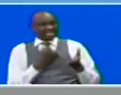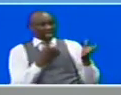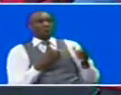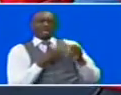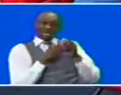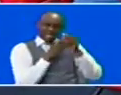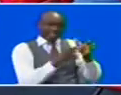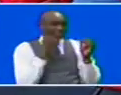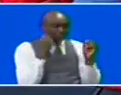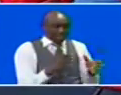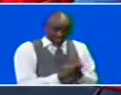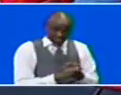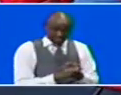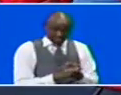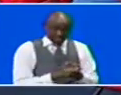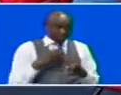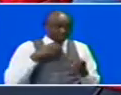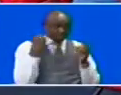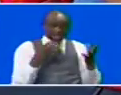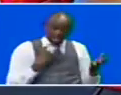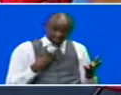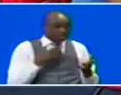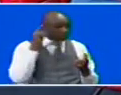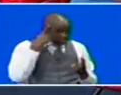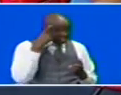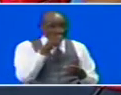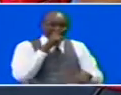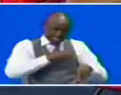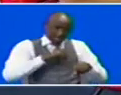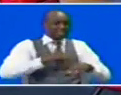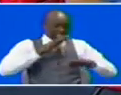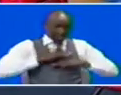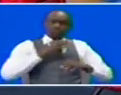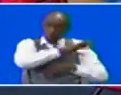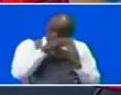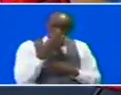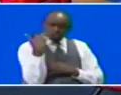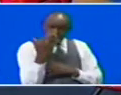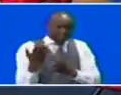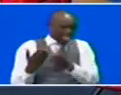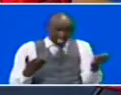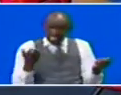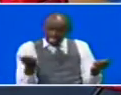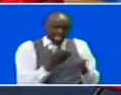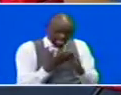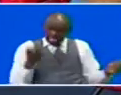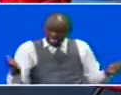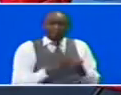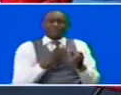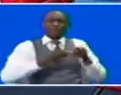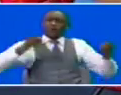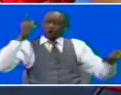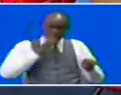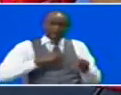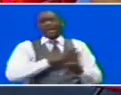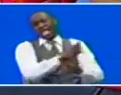wengi, wagombeaji ni wengi. Huu muda unatosha kukagua hizi stakabadhi zote, ama ni jambo ambalo sasa litakuwa la kisiasa kuwa ni kuna